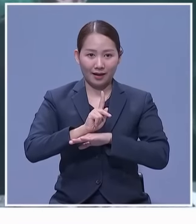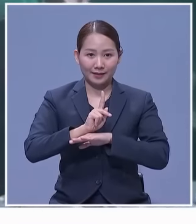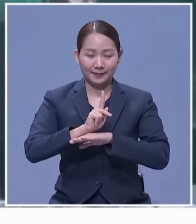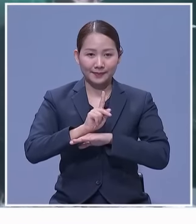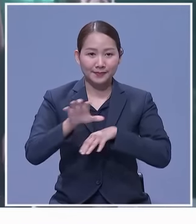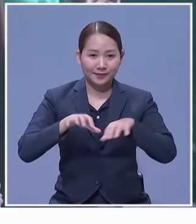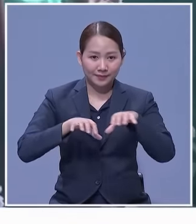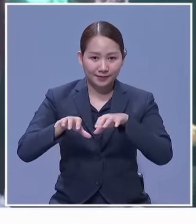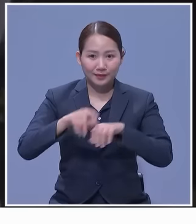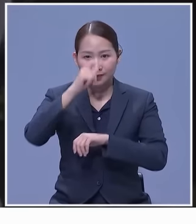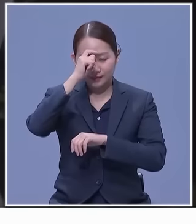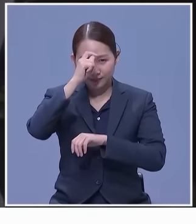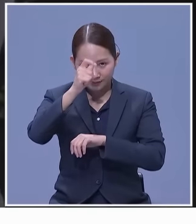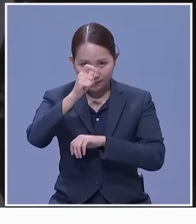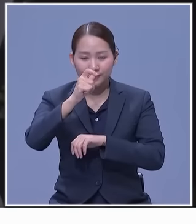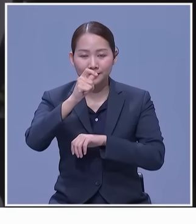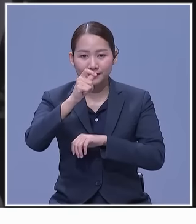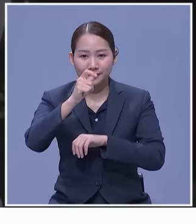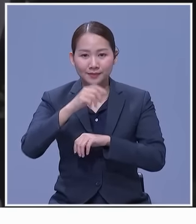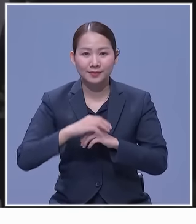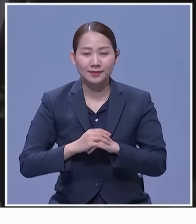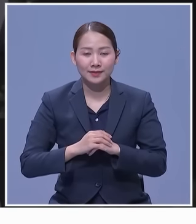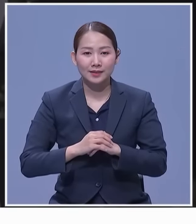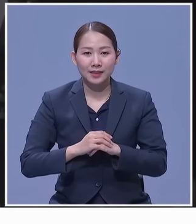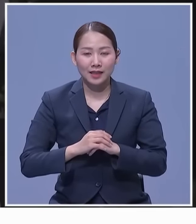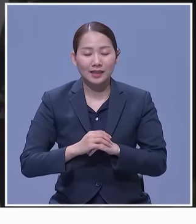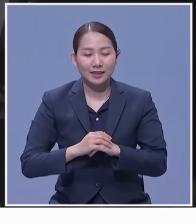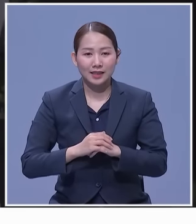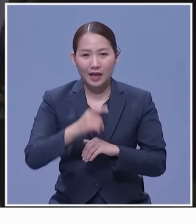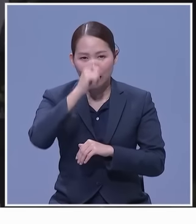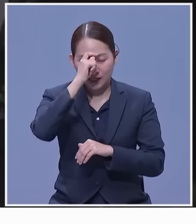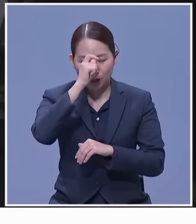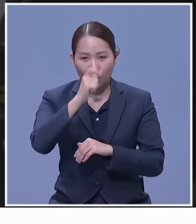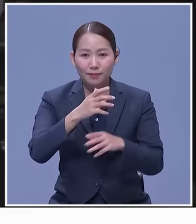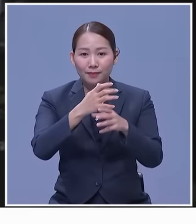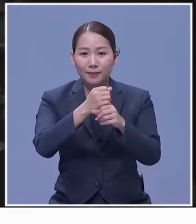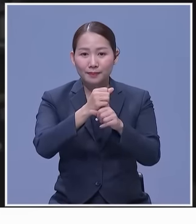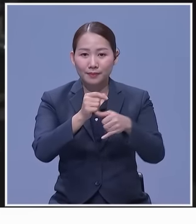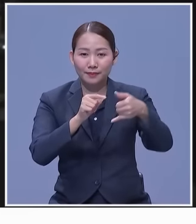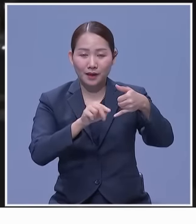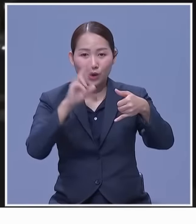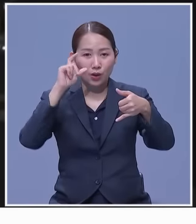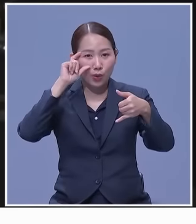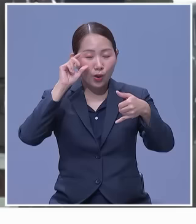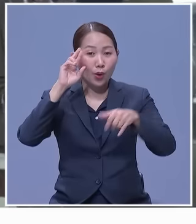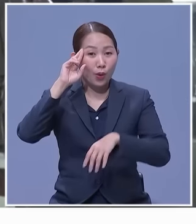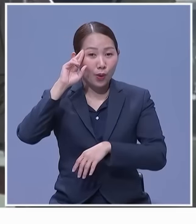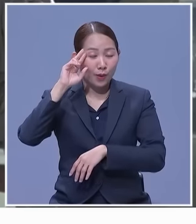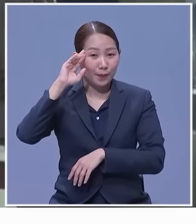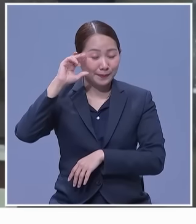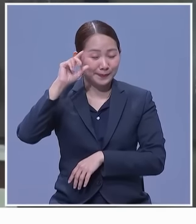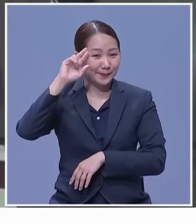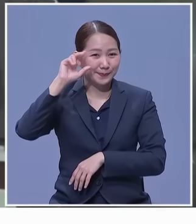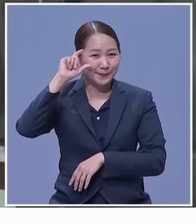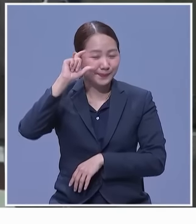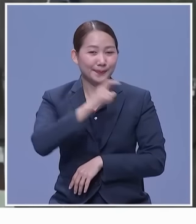9และพิธีมอบประกาศเกียรติคุณแก่ผู้เกษียณอายุราชการประจำปี2567ระดับพันตำรวจเอกขึ้นไ